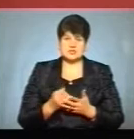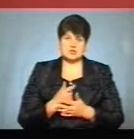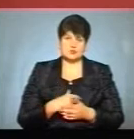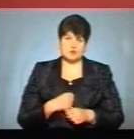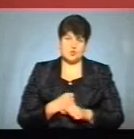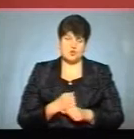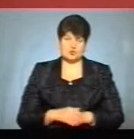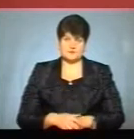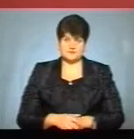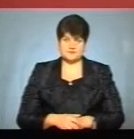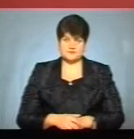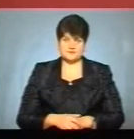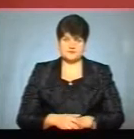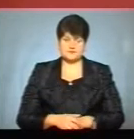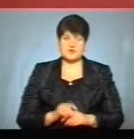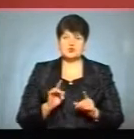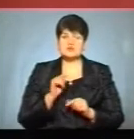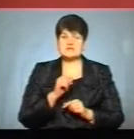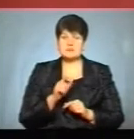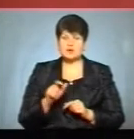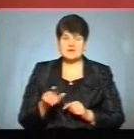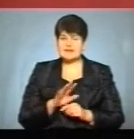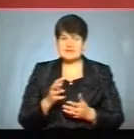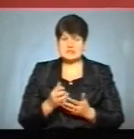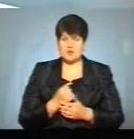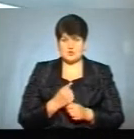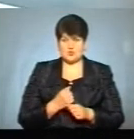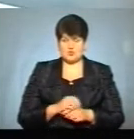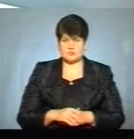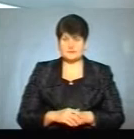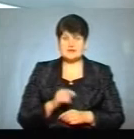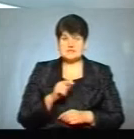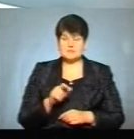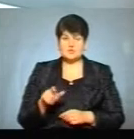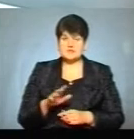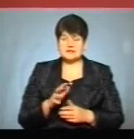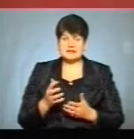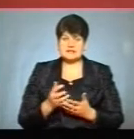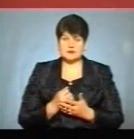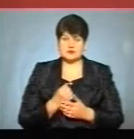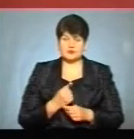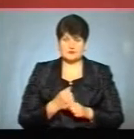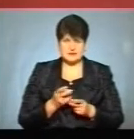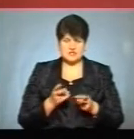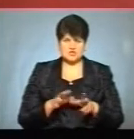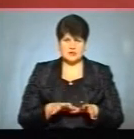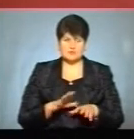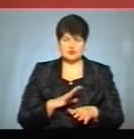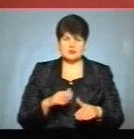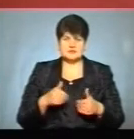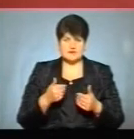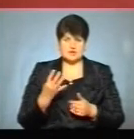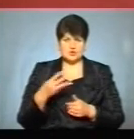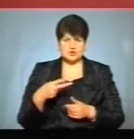роботу. А що з тими людьми, які не знаходять роботу? Ну, з тими людьми, які скільки не знаходять роботу. Скільки це залишається? Тобто було звернень